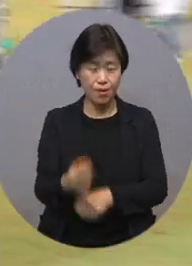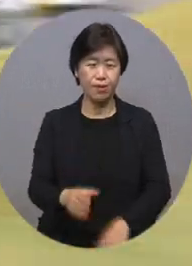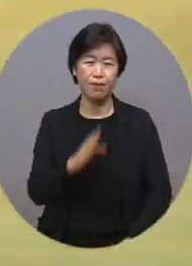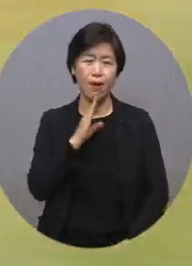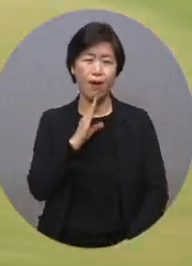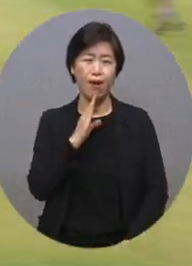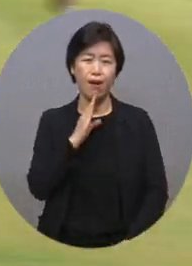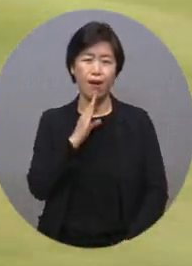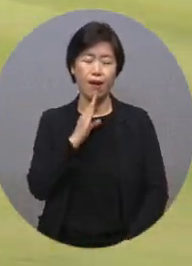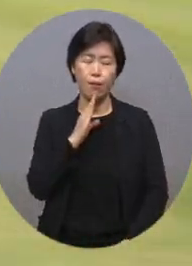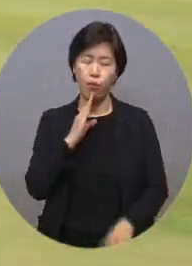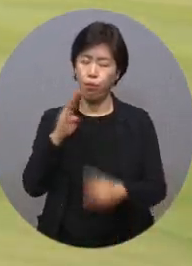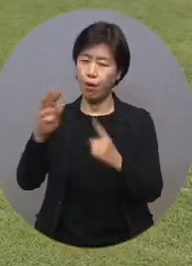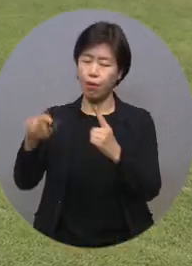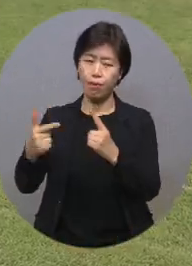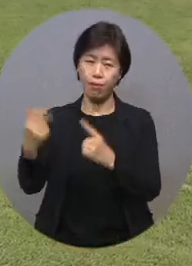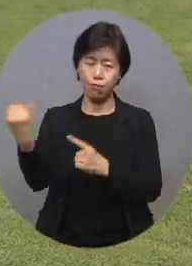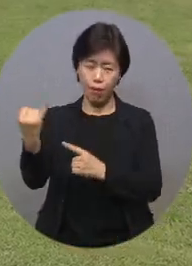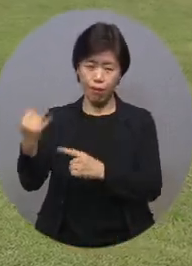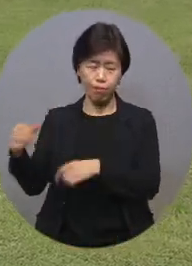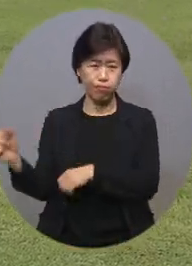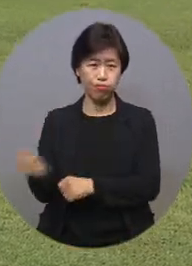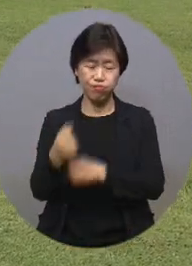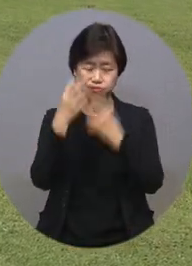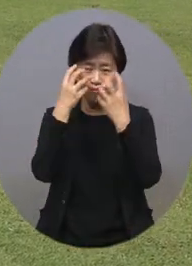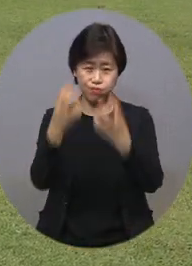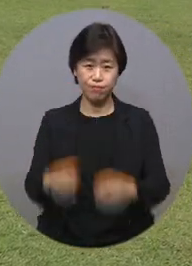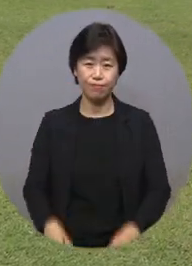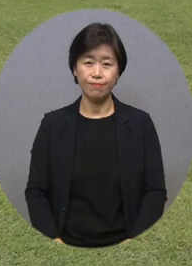1번. 1번 잘 치네.